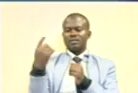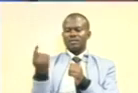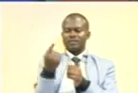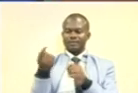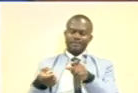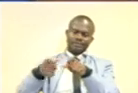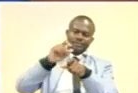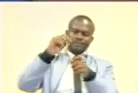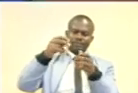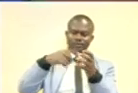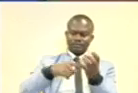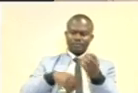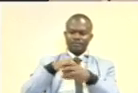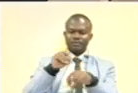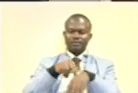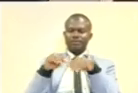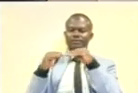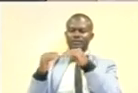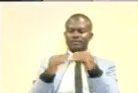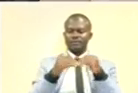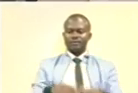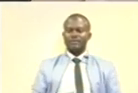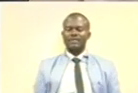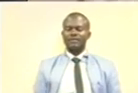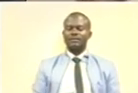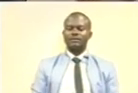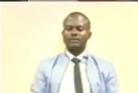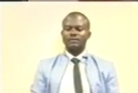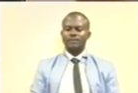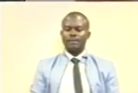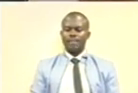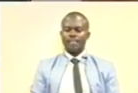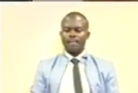hakiyongeraho isomero rimwe ryo ku rwego rw'igihugu. John Bicampaka Televiziyo Rwanda I Kigali.